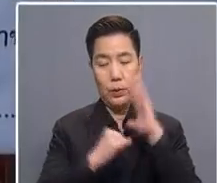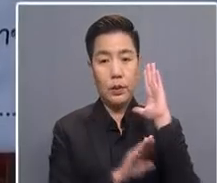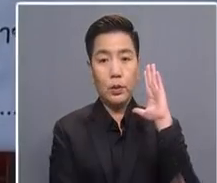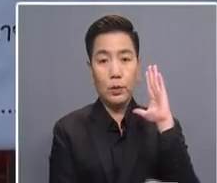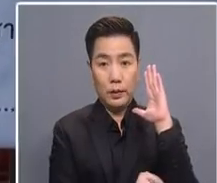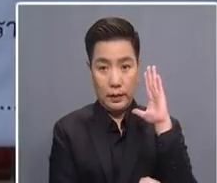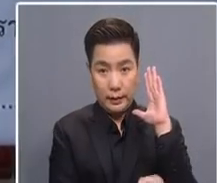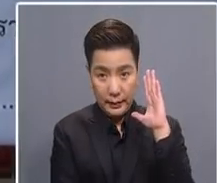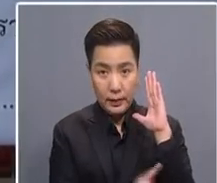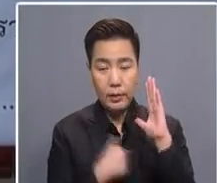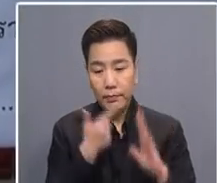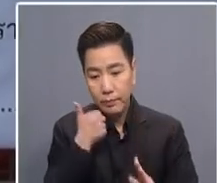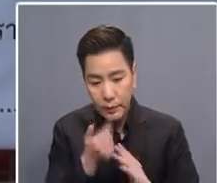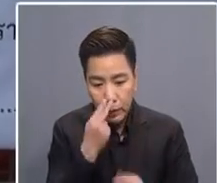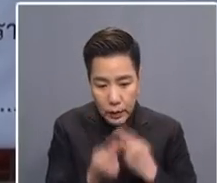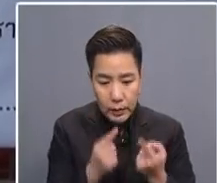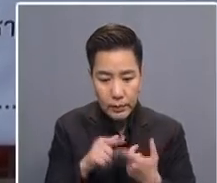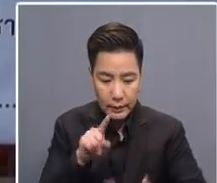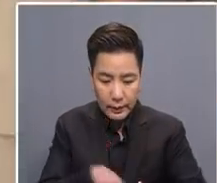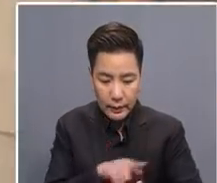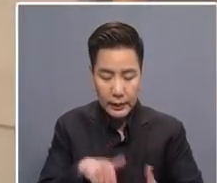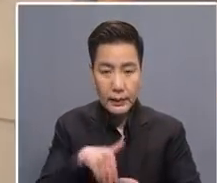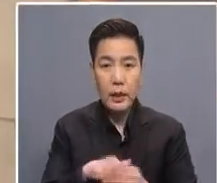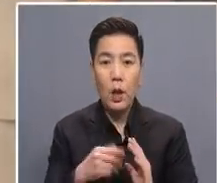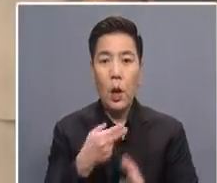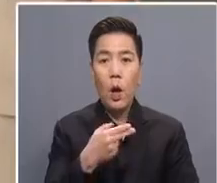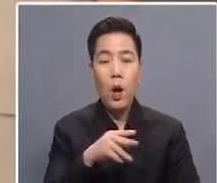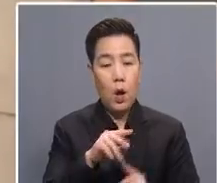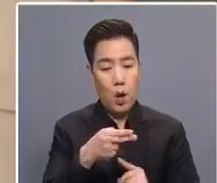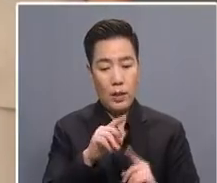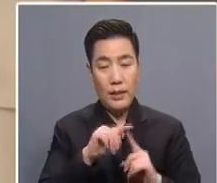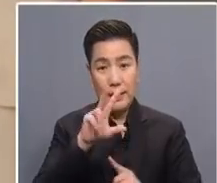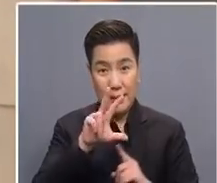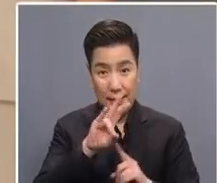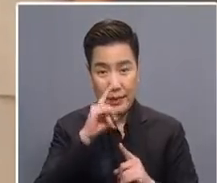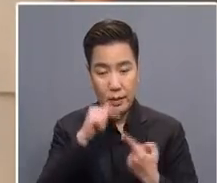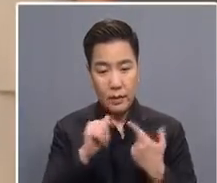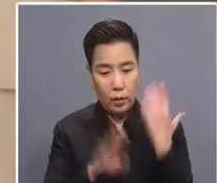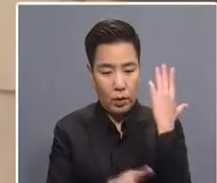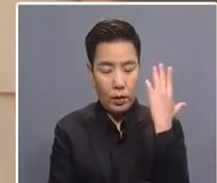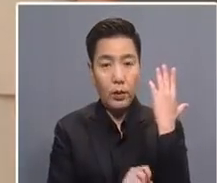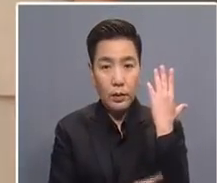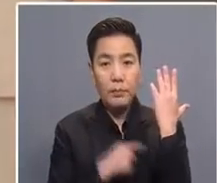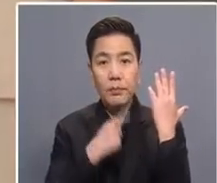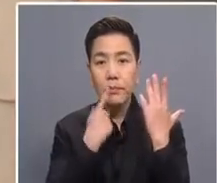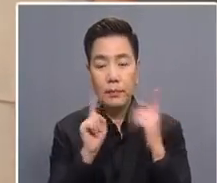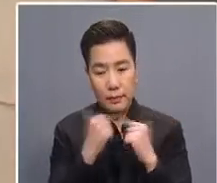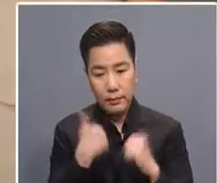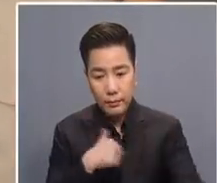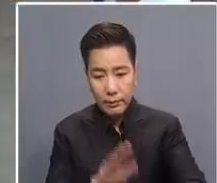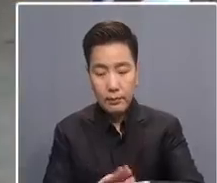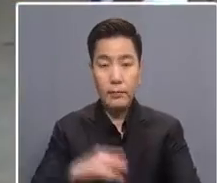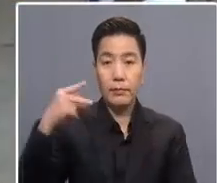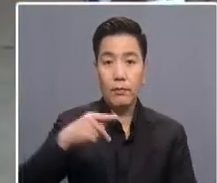รมราชซึ่งได้เดินทางไปตรวจเยี่ยมหน่วยเลือกตั้งที่7หมู่ที่3ตำบลนาสารอำเภอพระพรหมจังหวัดนครศรีธรรมราชเปิดเผยว่าได้เน้นย้ำเป็นพิเ